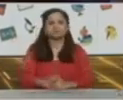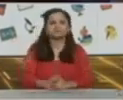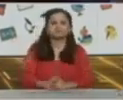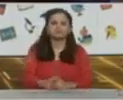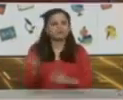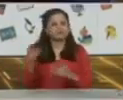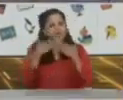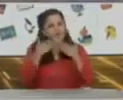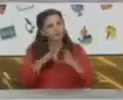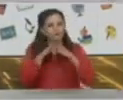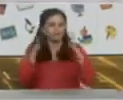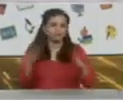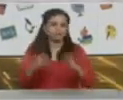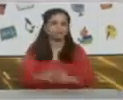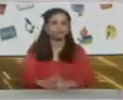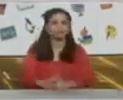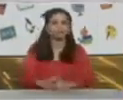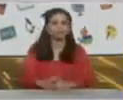धन्यवाद सर।